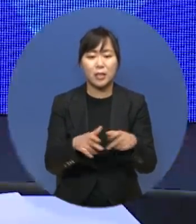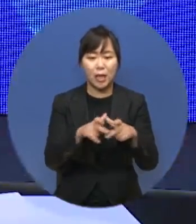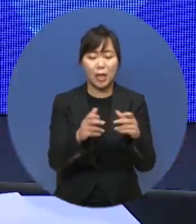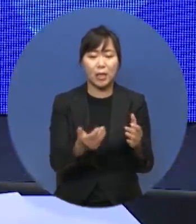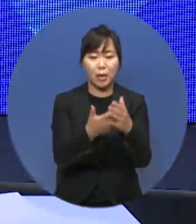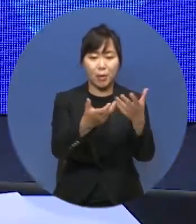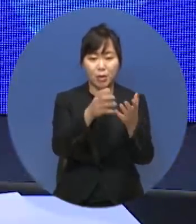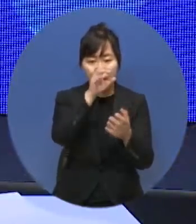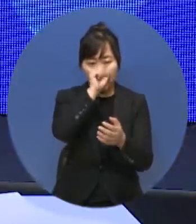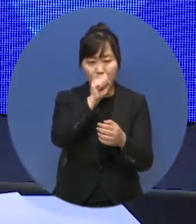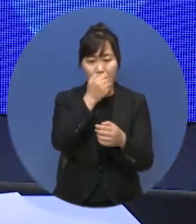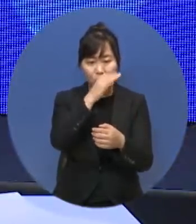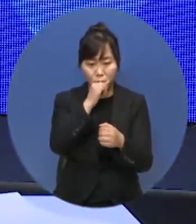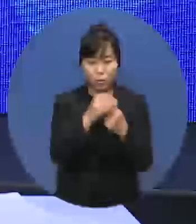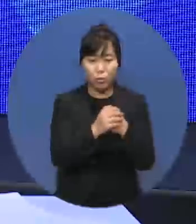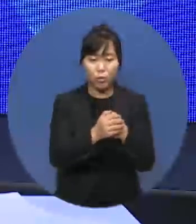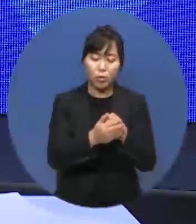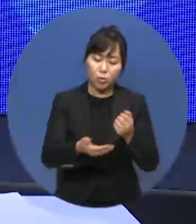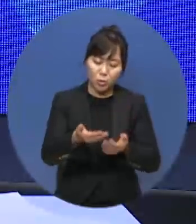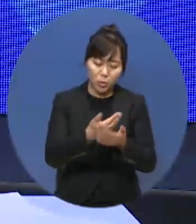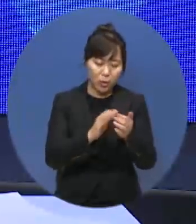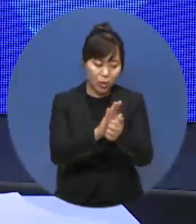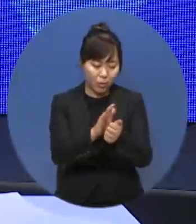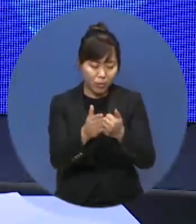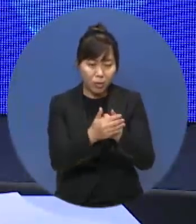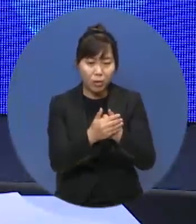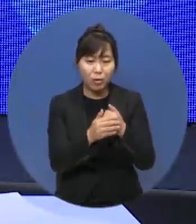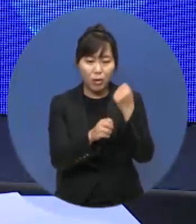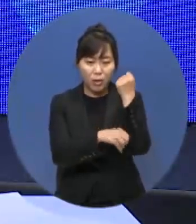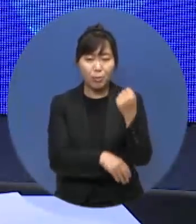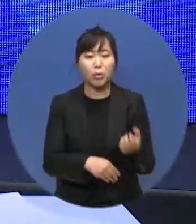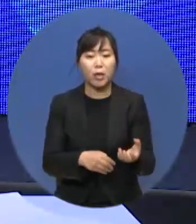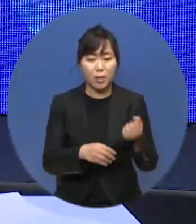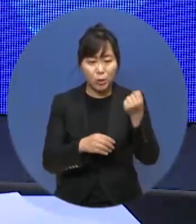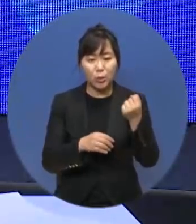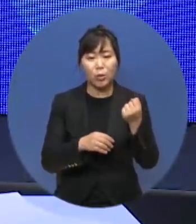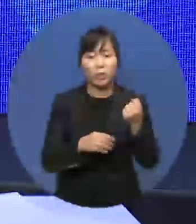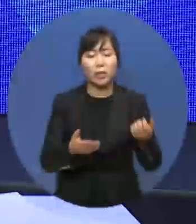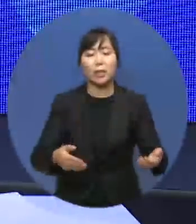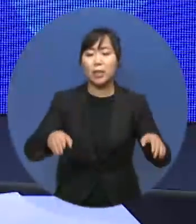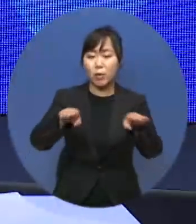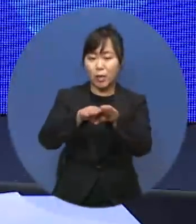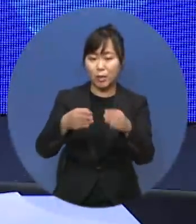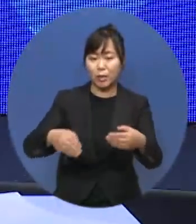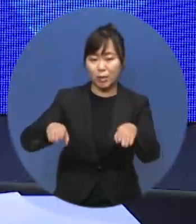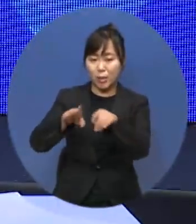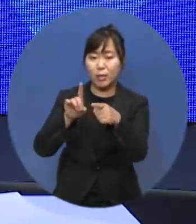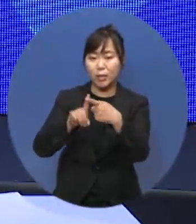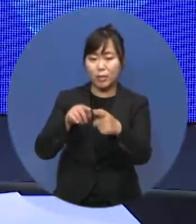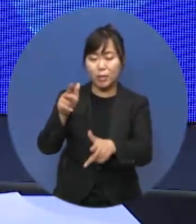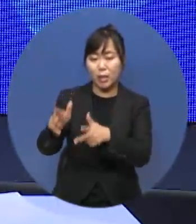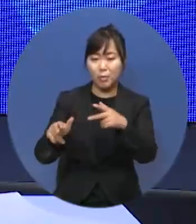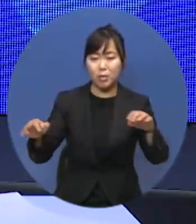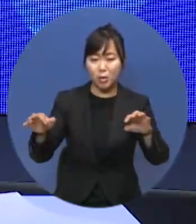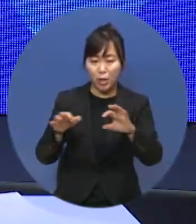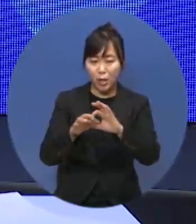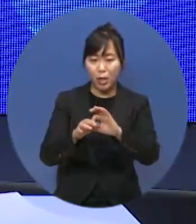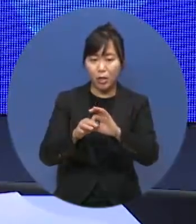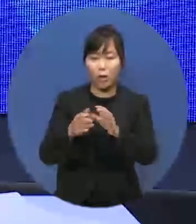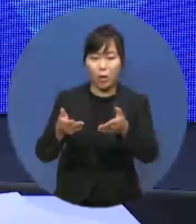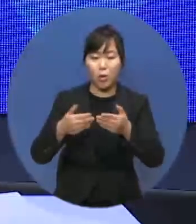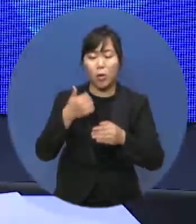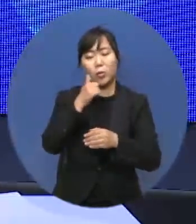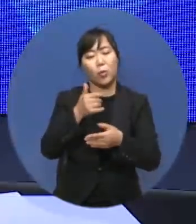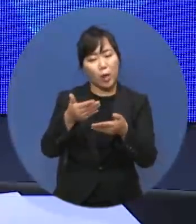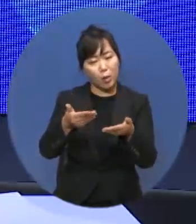좀 장점이라고 할 수 있는 소통이나 협력 이러한 것들을 바탕으로 해서 이러한 기관들에 대해서 좀 이렇게 사업도 연계를